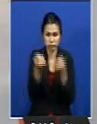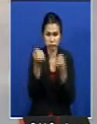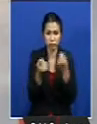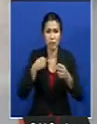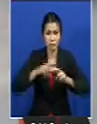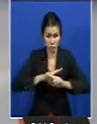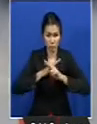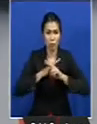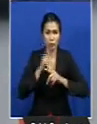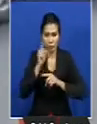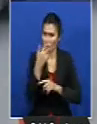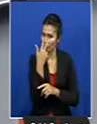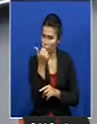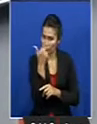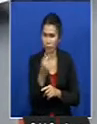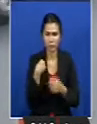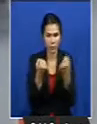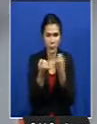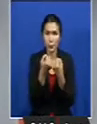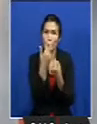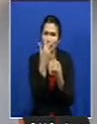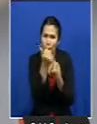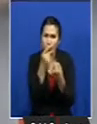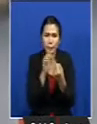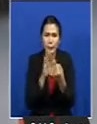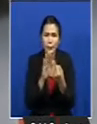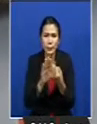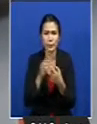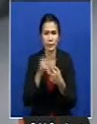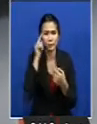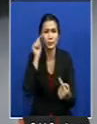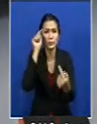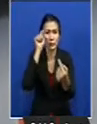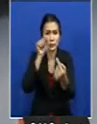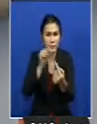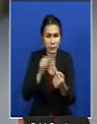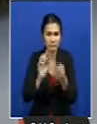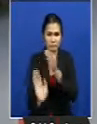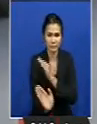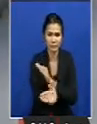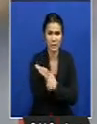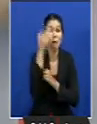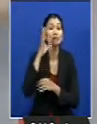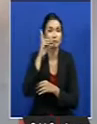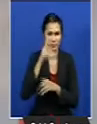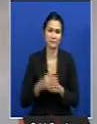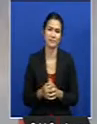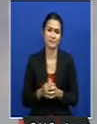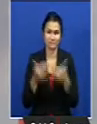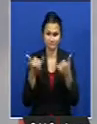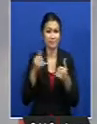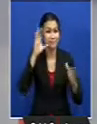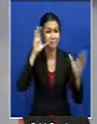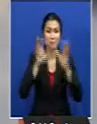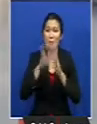วนตัวยังคงต้องไม่ประมาทขับรถด้วยความระมัดระวังกันอย่างต่อเนื่องไปจนถึงช่วงของเช้ามืดวันพรุ่งนี้ครับนี่คือบรรยาก